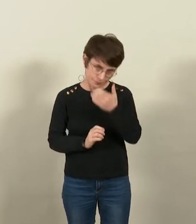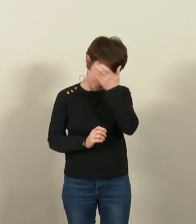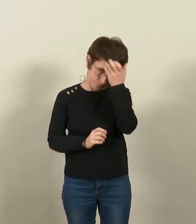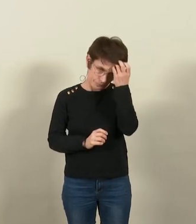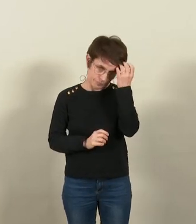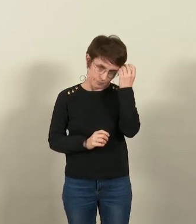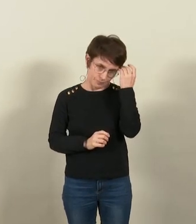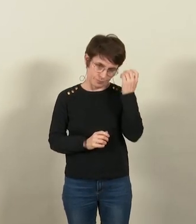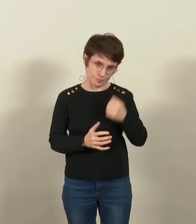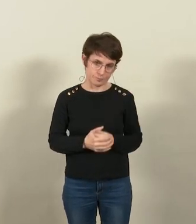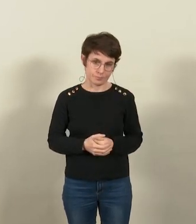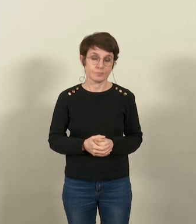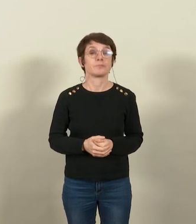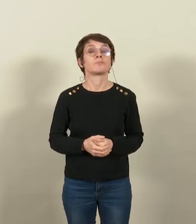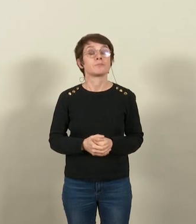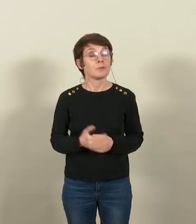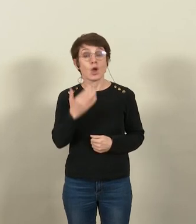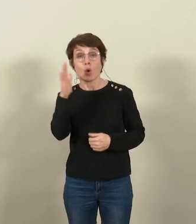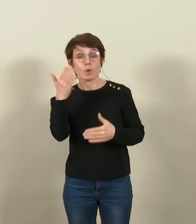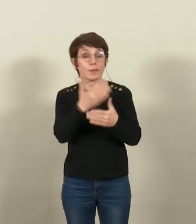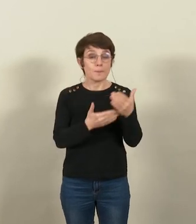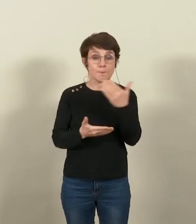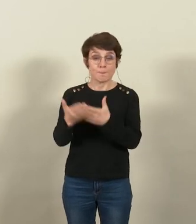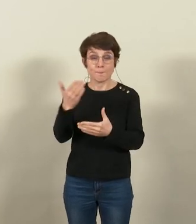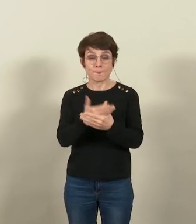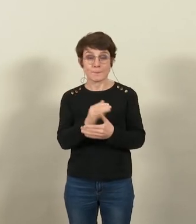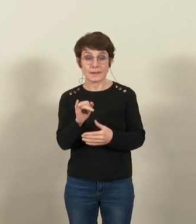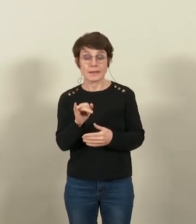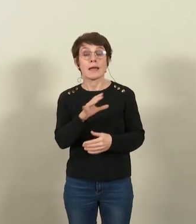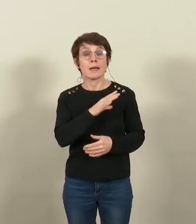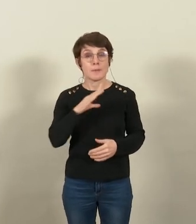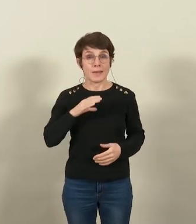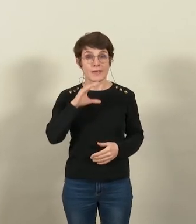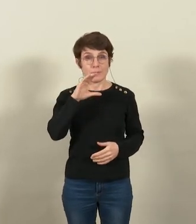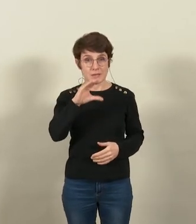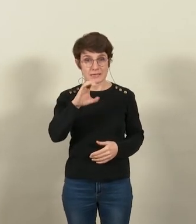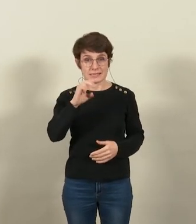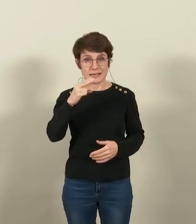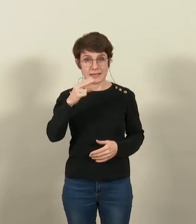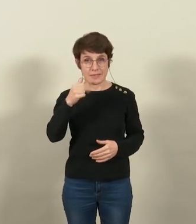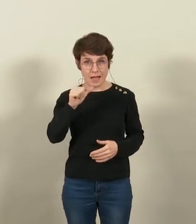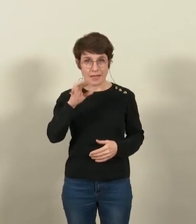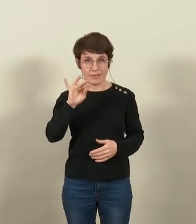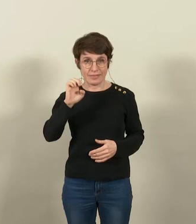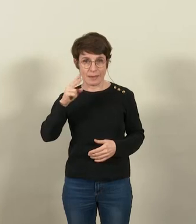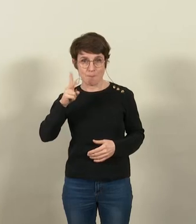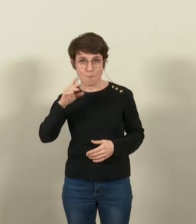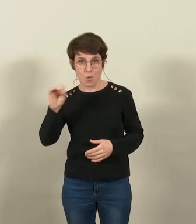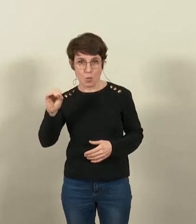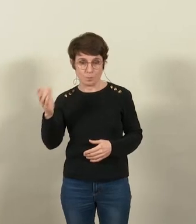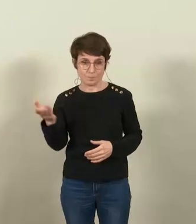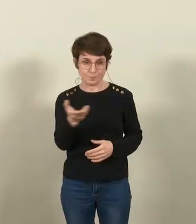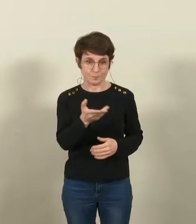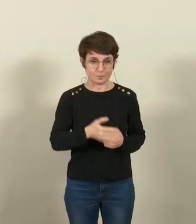pas est-ce qu'il y a d'autres interventions oui madame sénempo merci Monsieur le